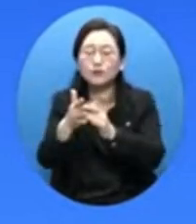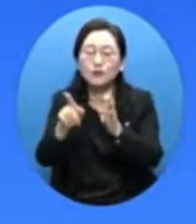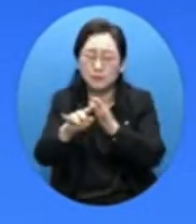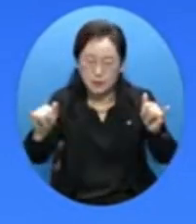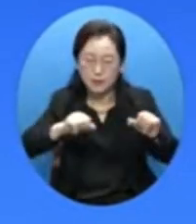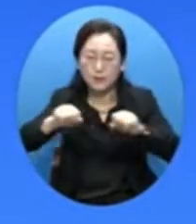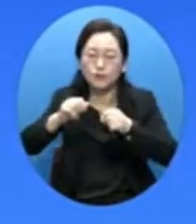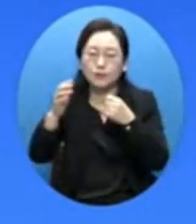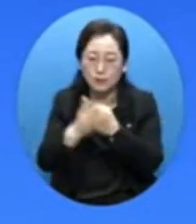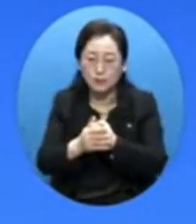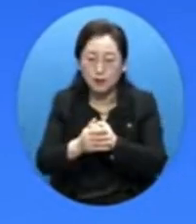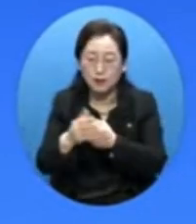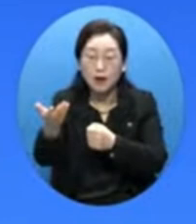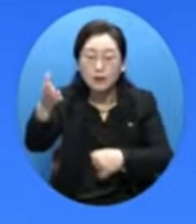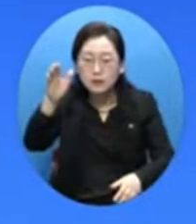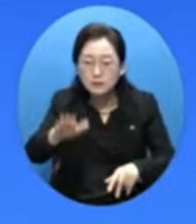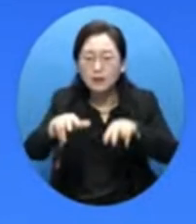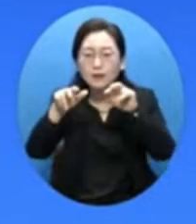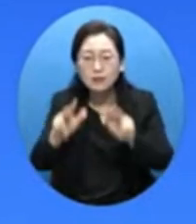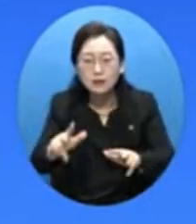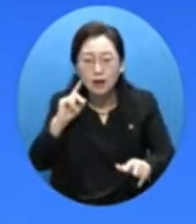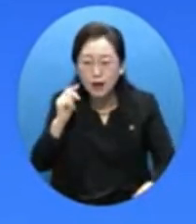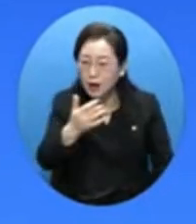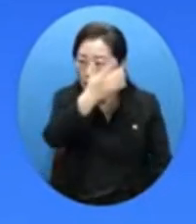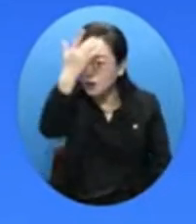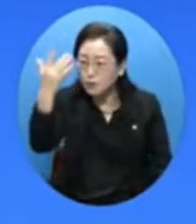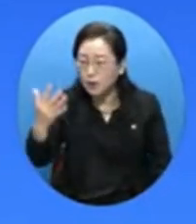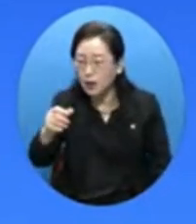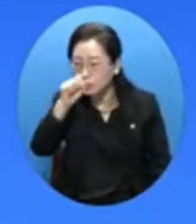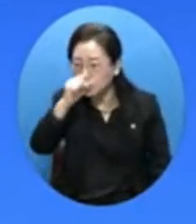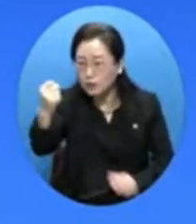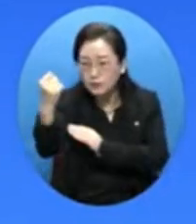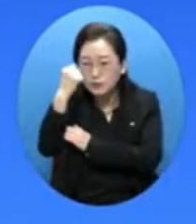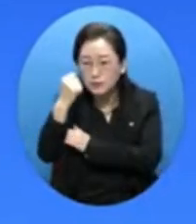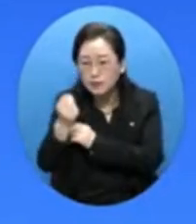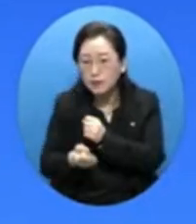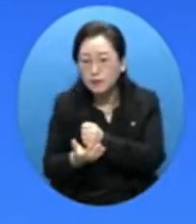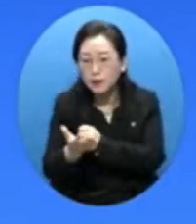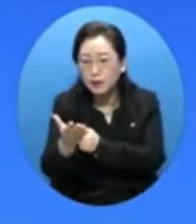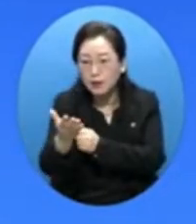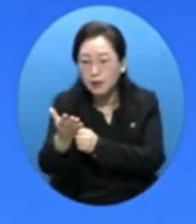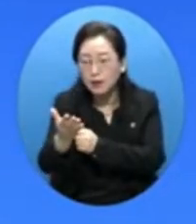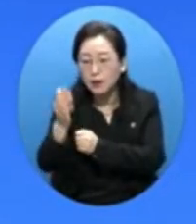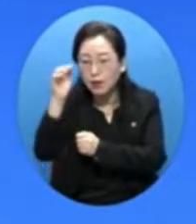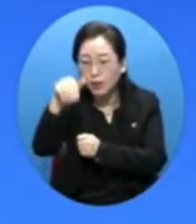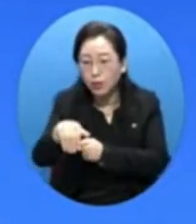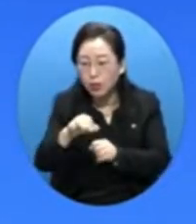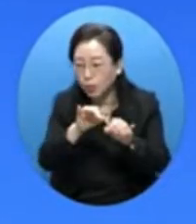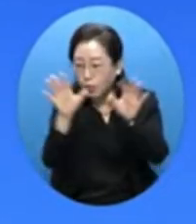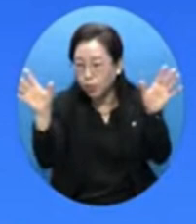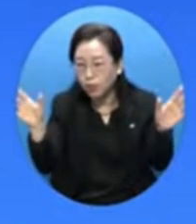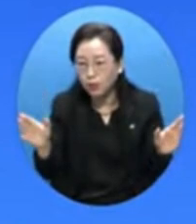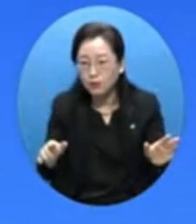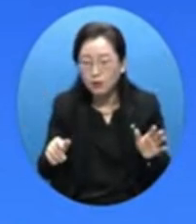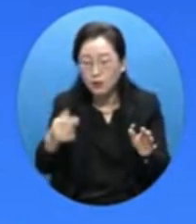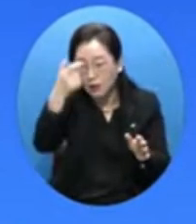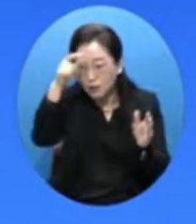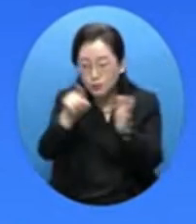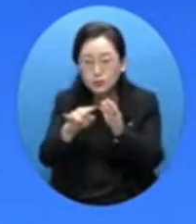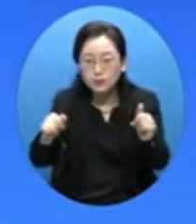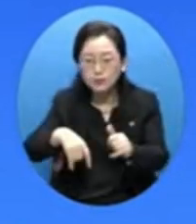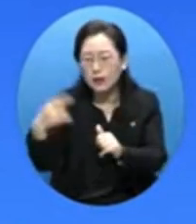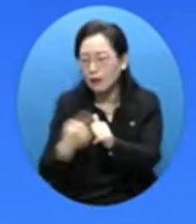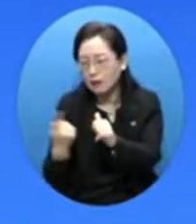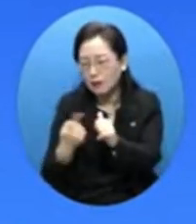지금 그들의 그 아름다운 선한 영역이 간다운데 사라져버리고 기독교가 그냥 비판을 받고 난도질을